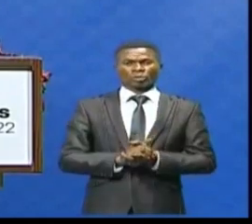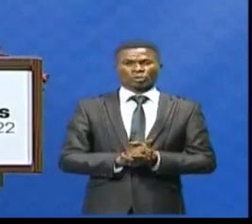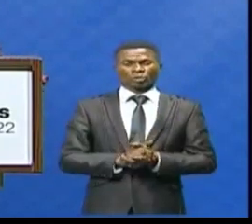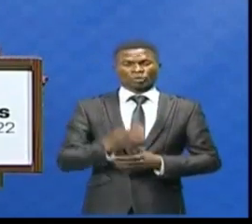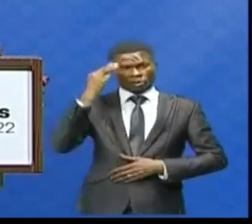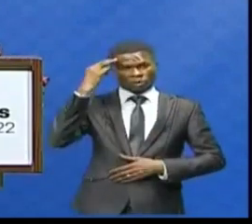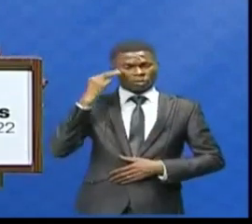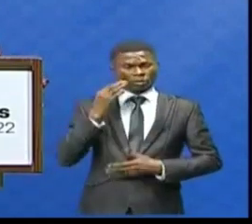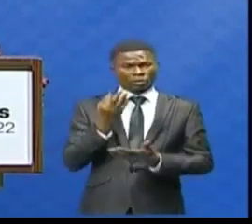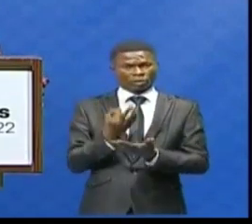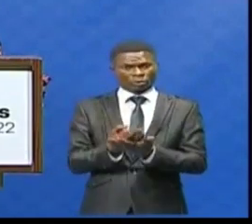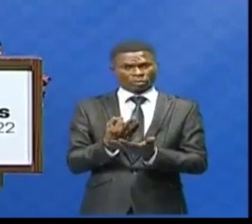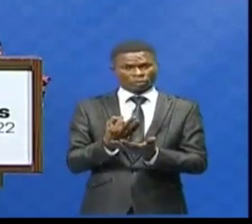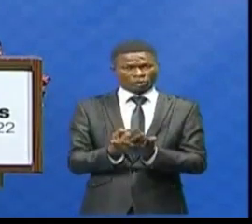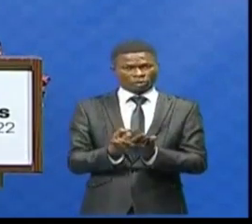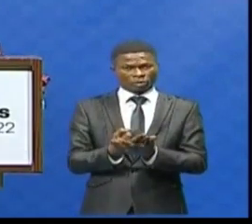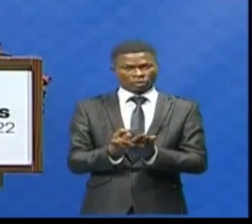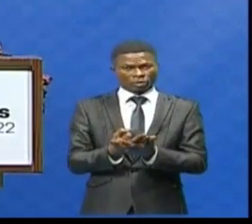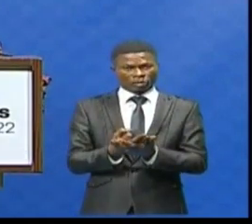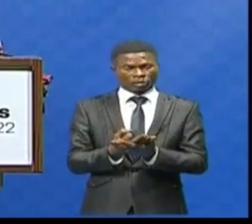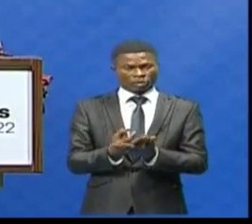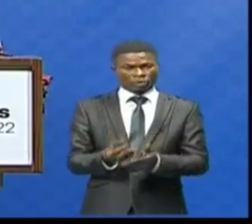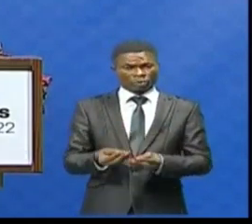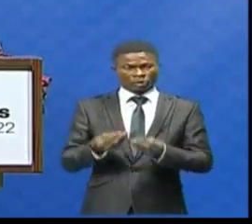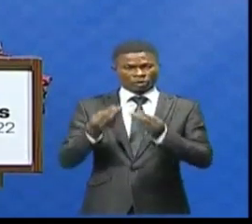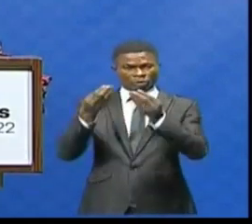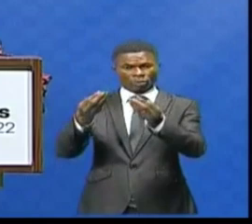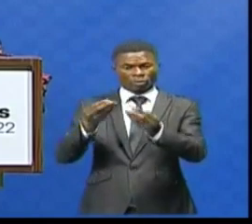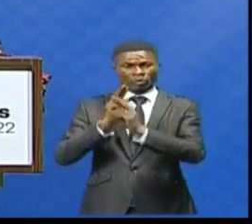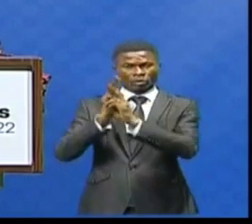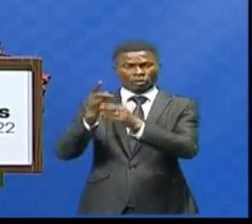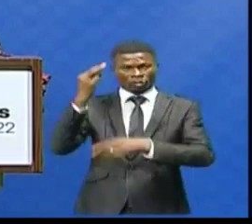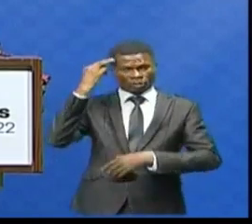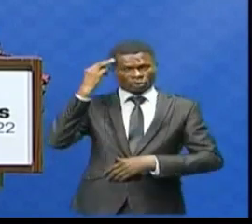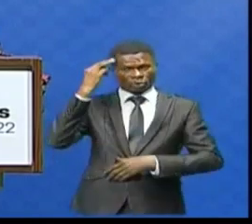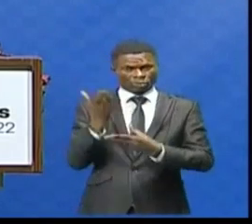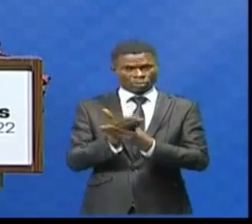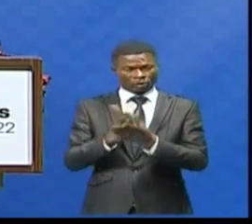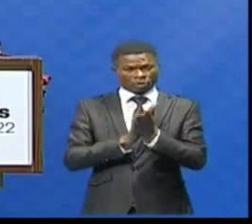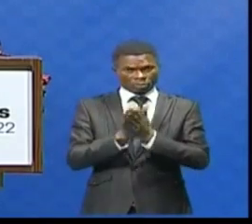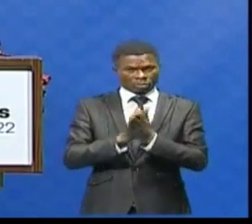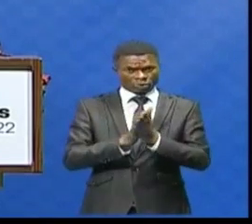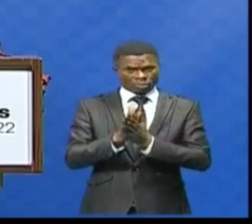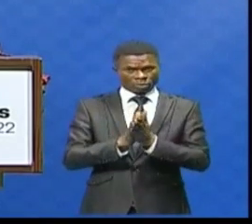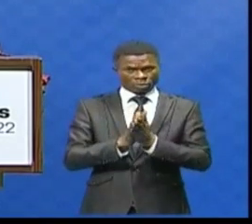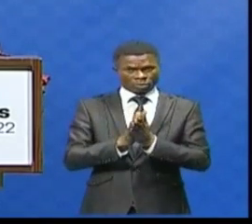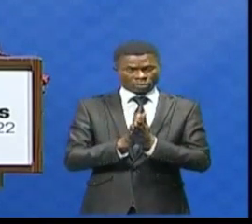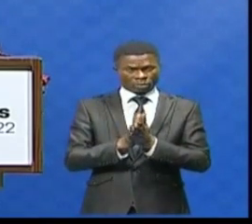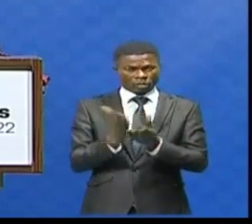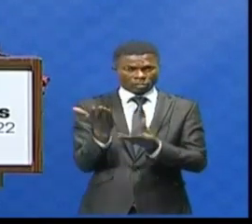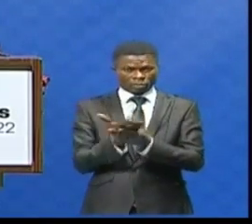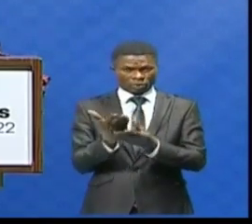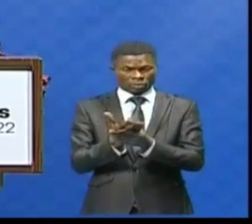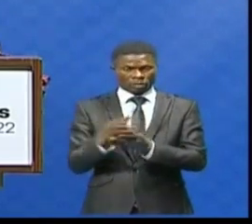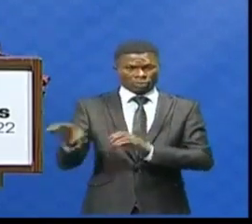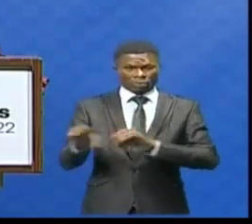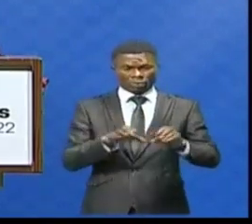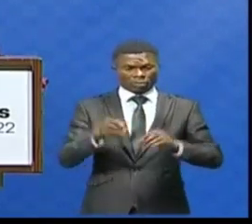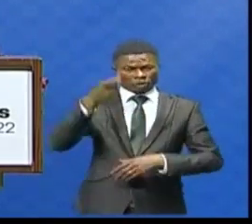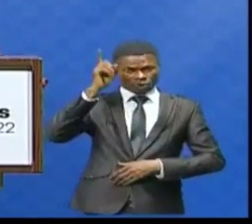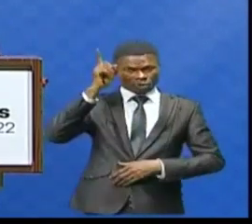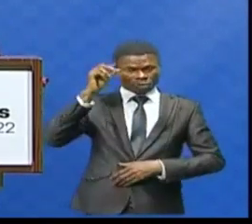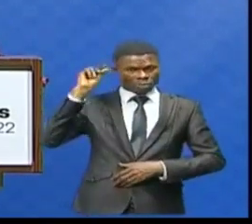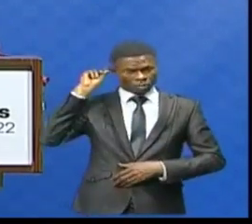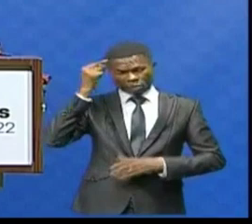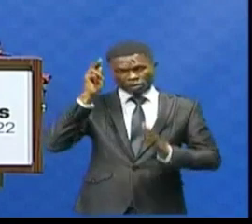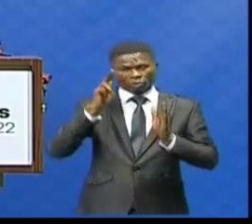le ministre des Finances a soumis au conseil les dossiers relatifs à la fin des routes des actions prioritaires du